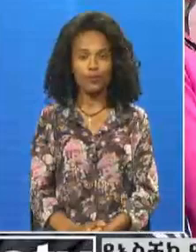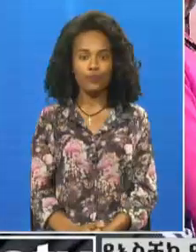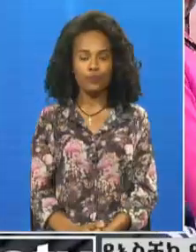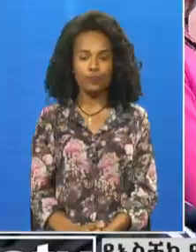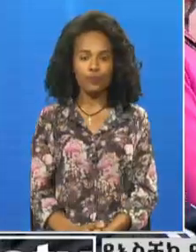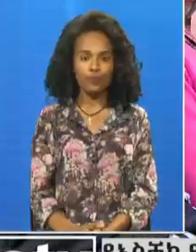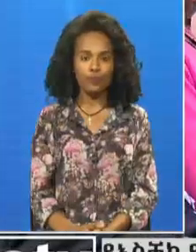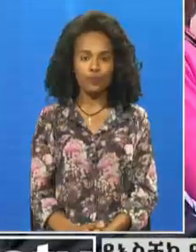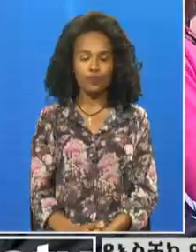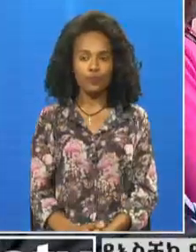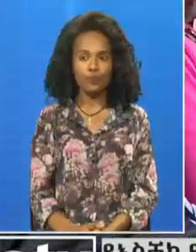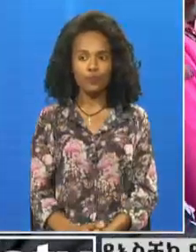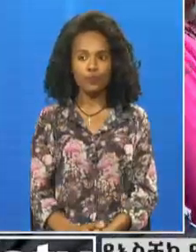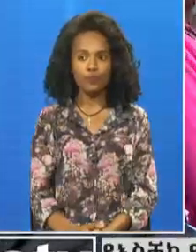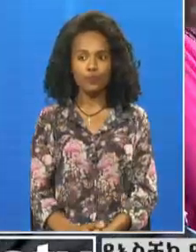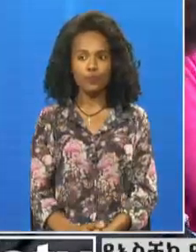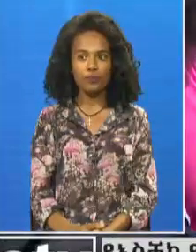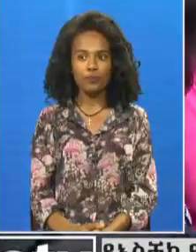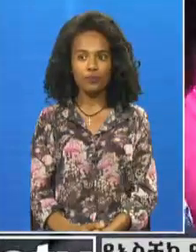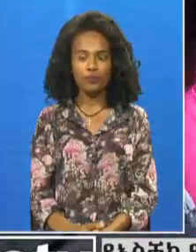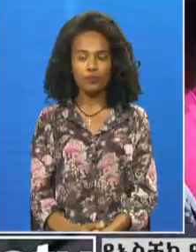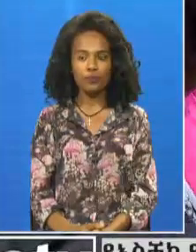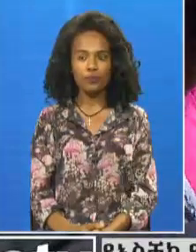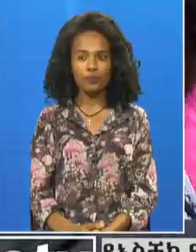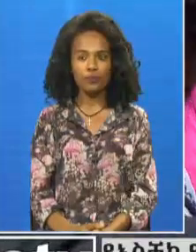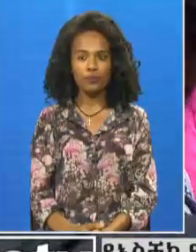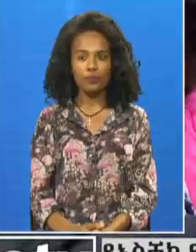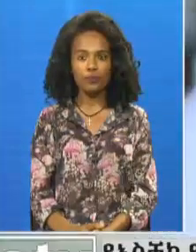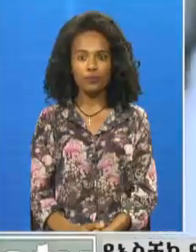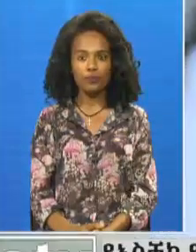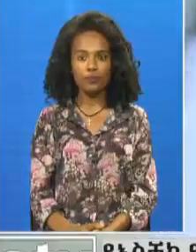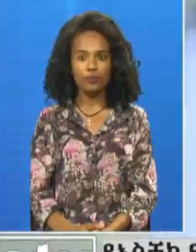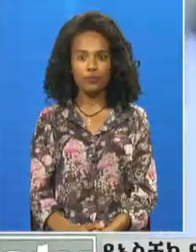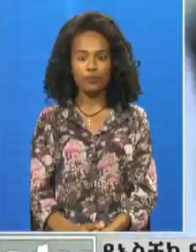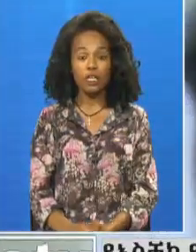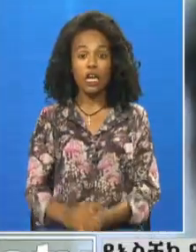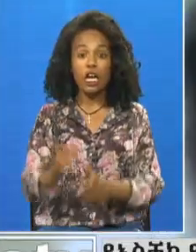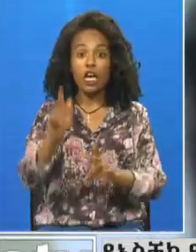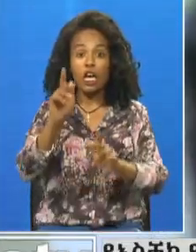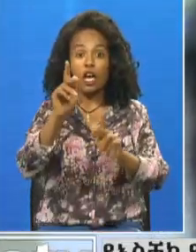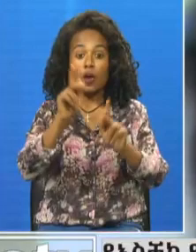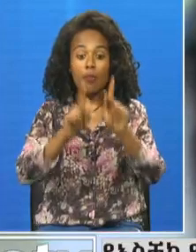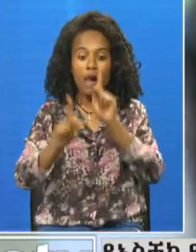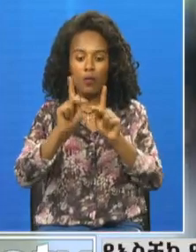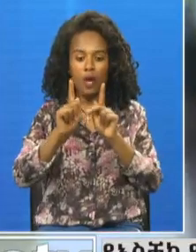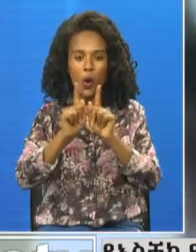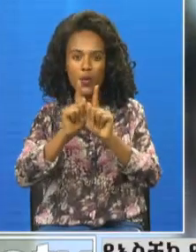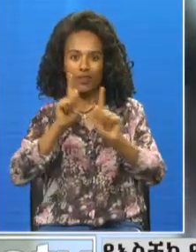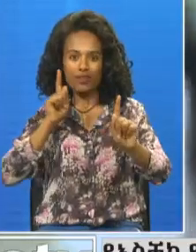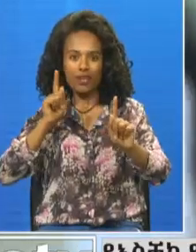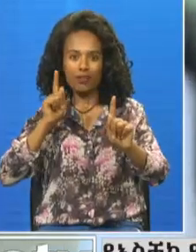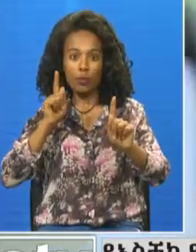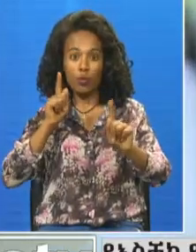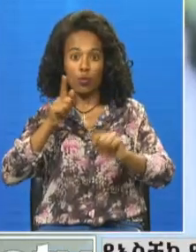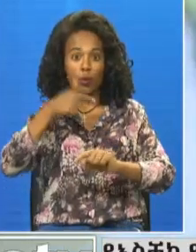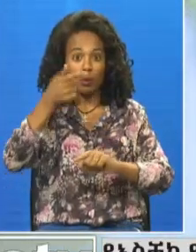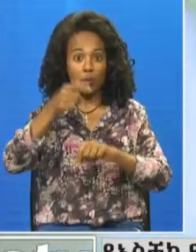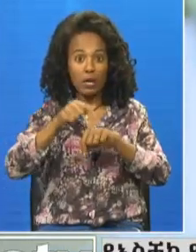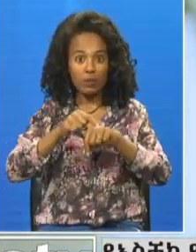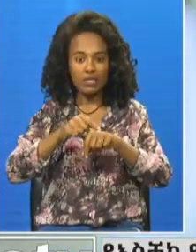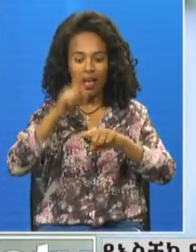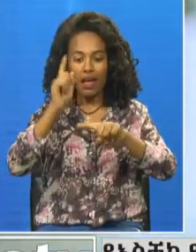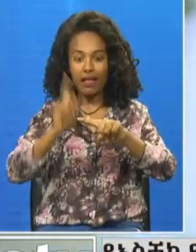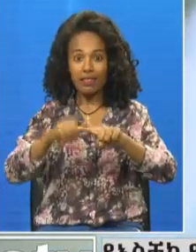ታጠቡ ብሎ የበጎ ፈቃደኞች በሚሏቸው ሰዓት አሁን ነው ታጥቤ መጣሁት ምንድነው እኔ ቆሻሻ አለብኝ